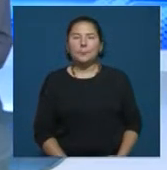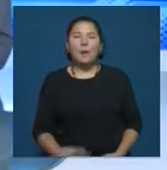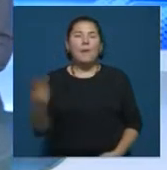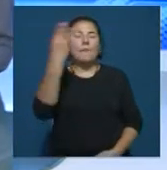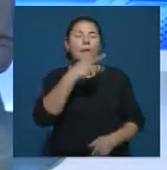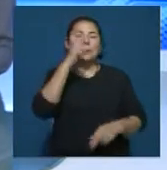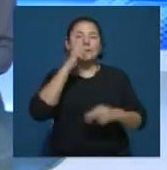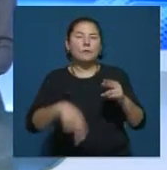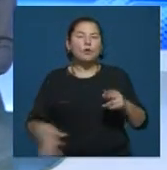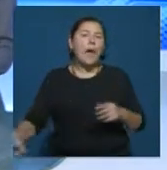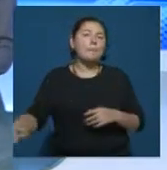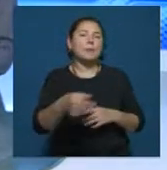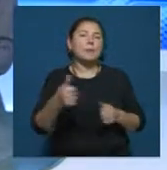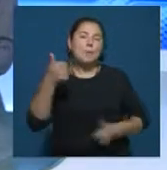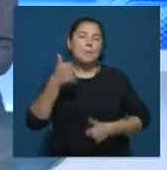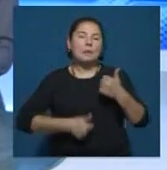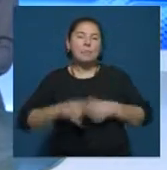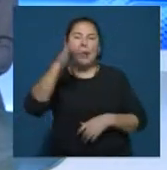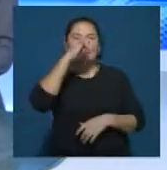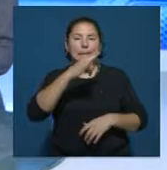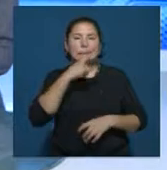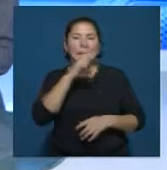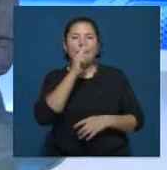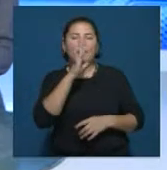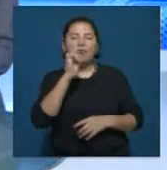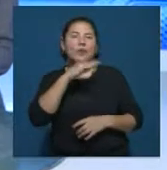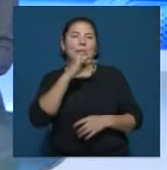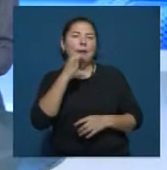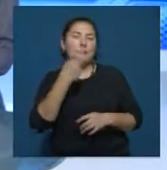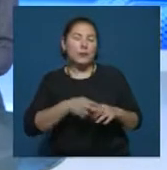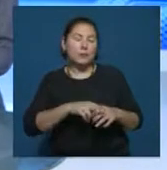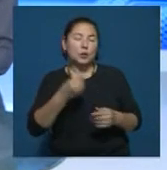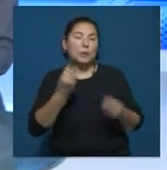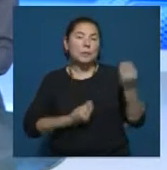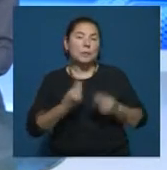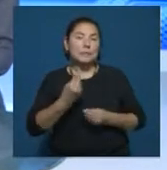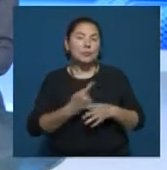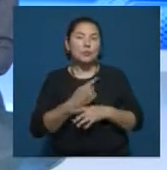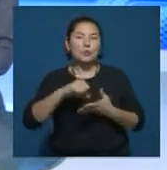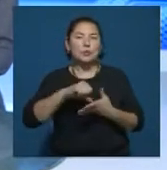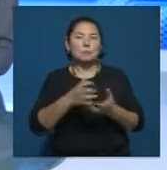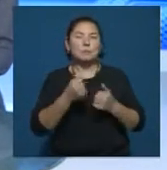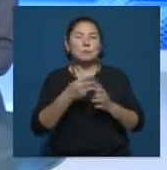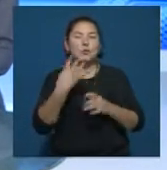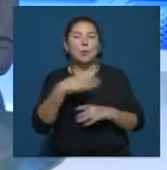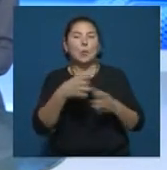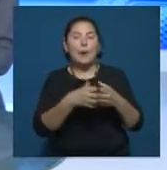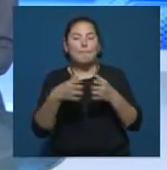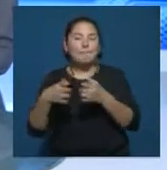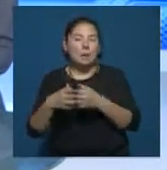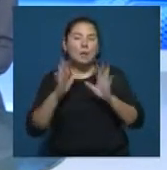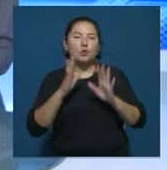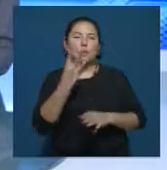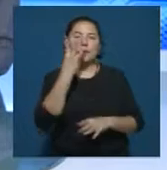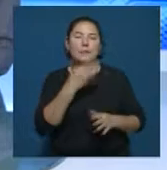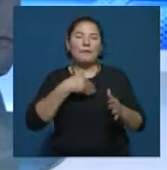В Актау завершилось областное первенство по казахскому КВН «Жайдарман». В юмористическом мероприятии участие приняли около 40 команд. И только